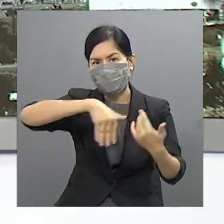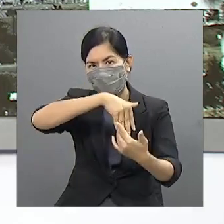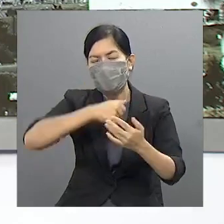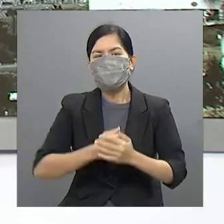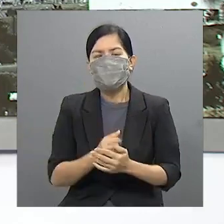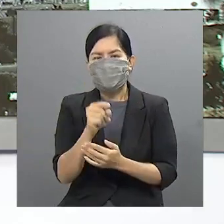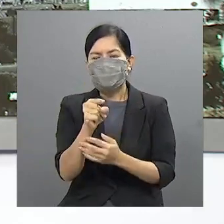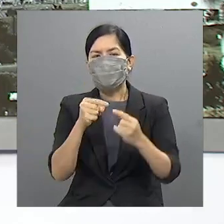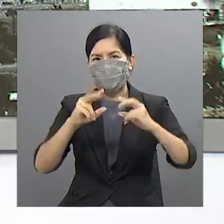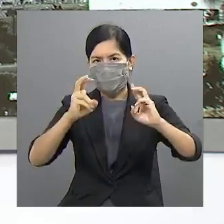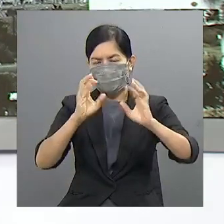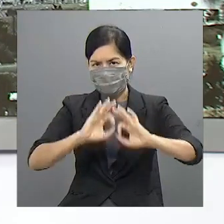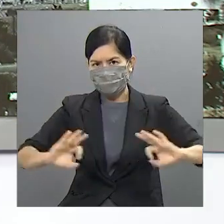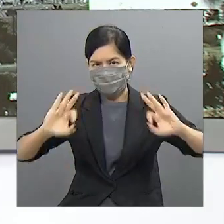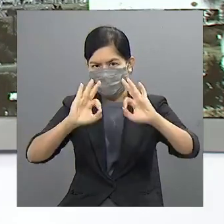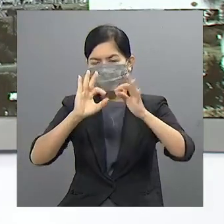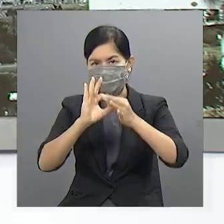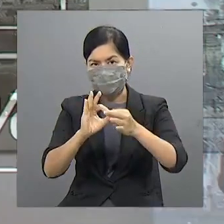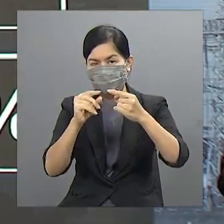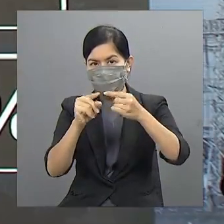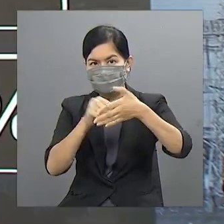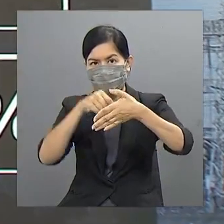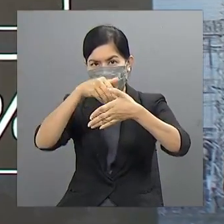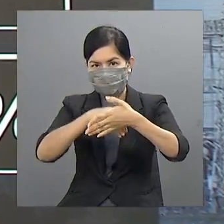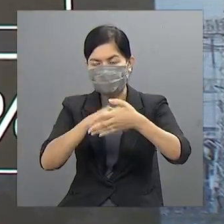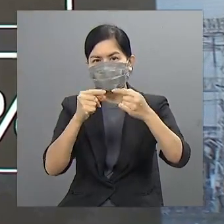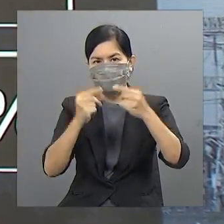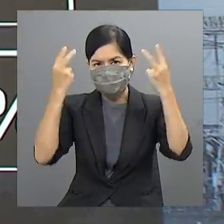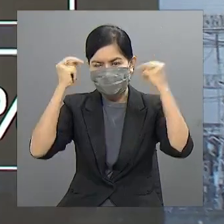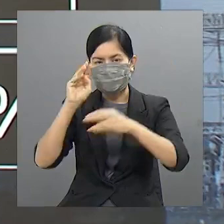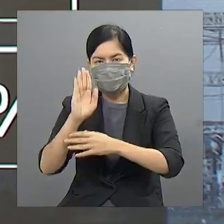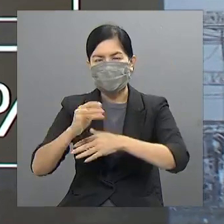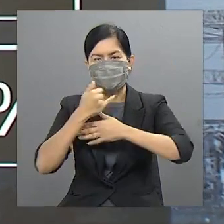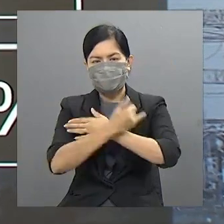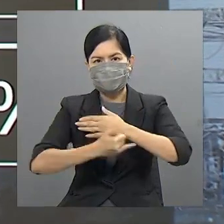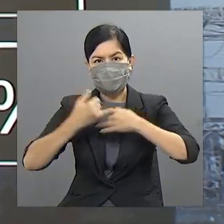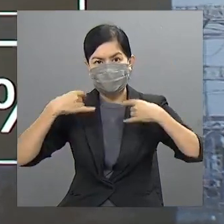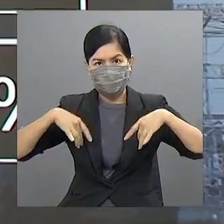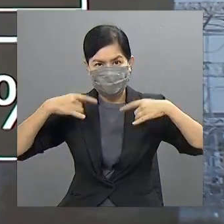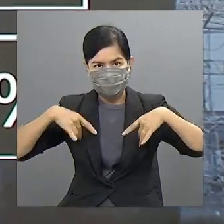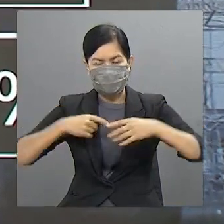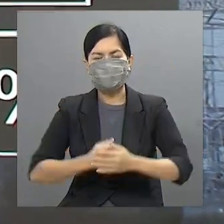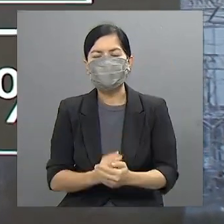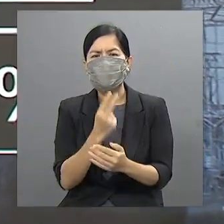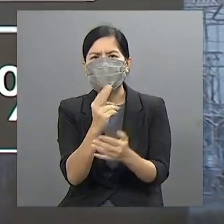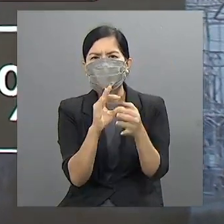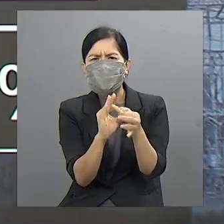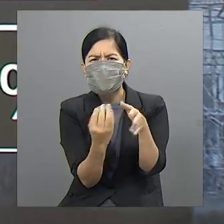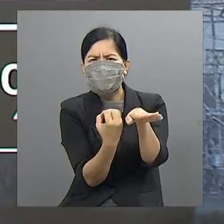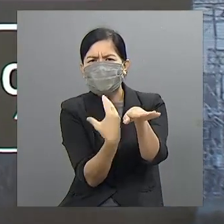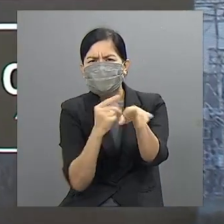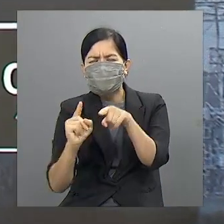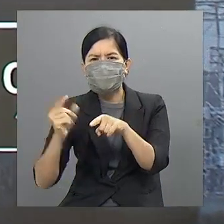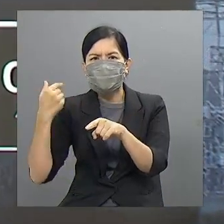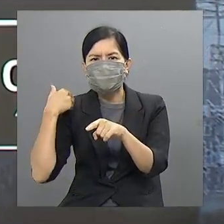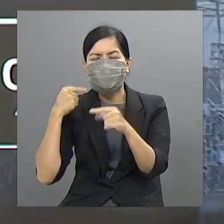ในศึกเลือกตั้งครั้งนี้นะคะแล้วก็ถ้าดูแค่เรื่องของการลดการปล่อยคาร์บอนค่ะคุณผู้ชมจะเห็นว่ารัฐบาลชุดใหม่ตั้งเป้าเอา